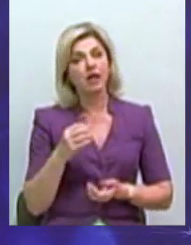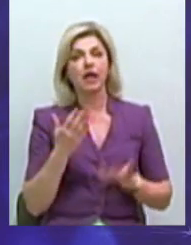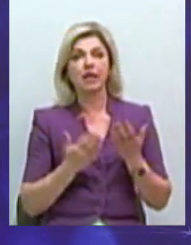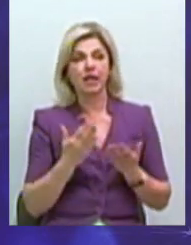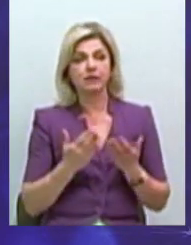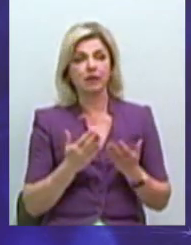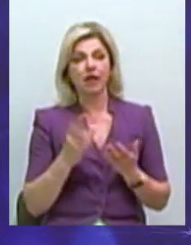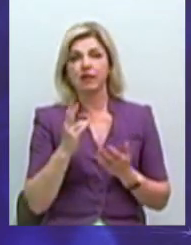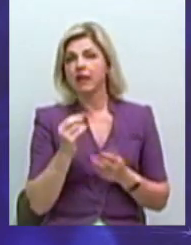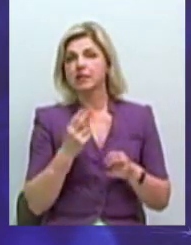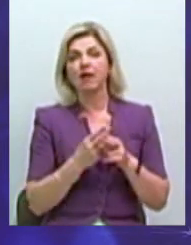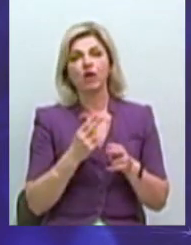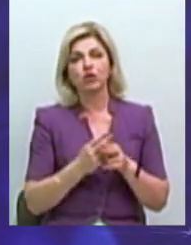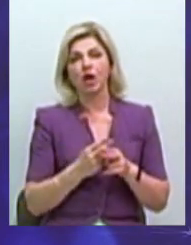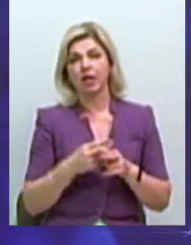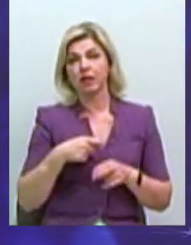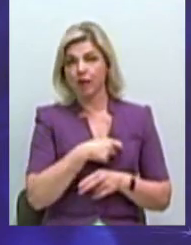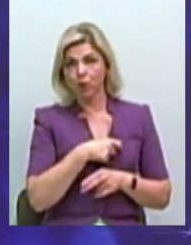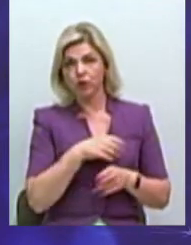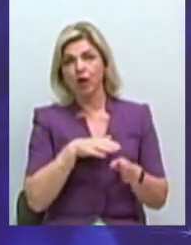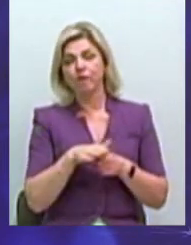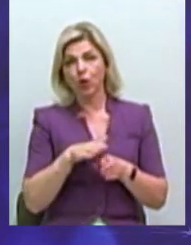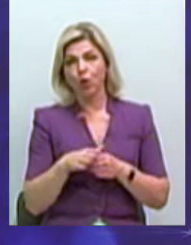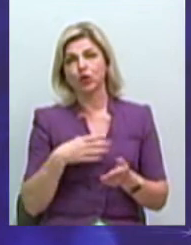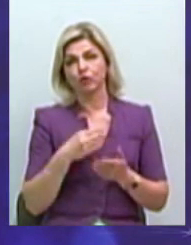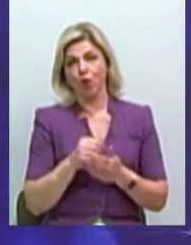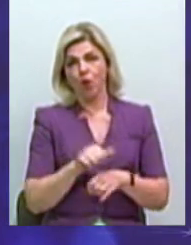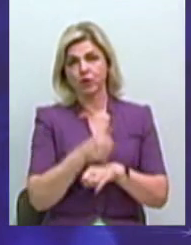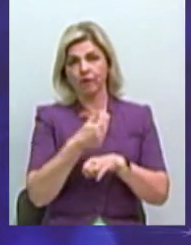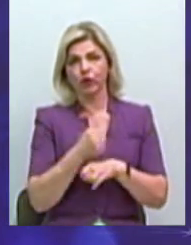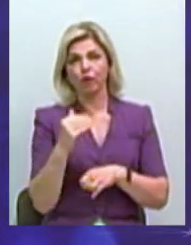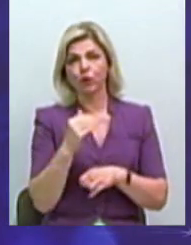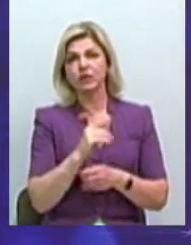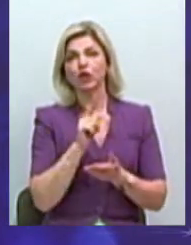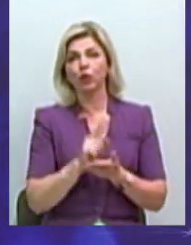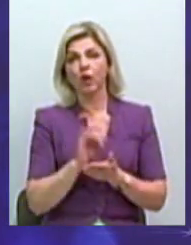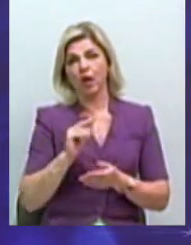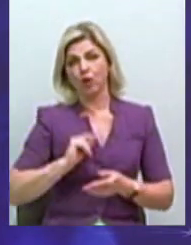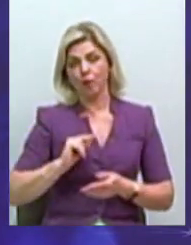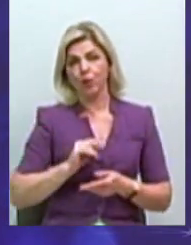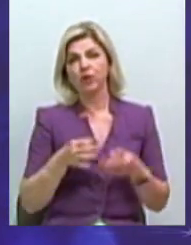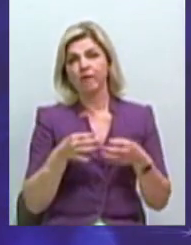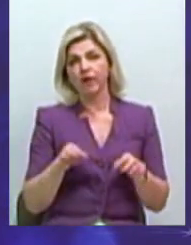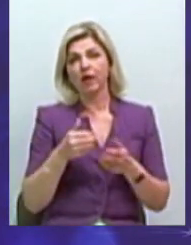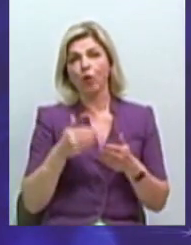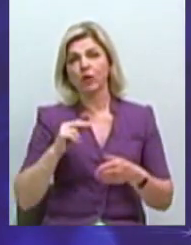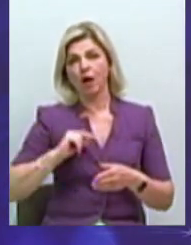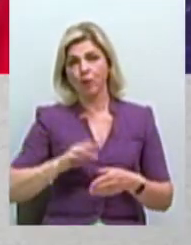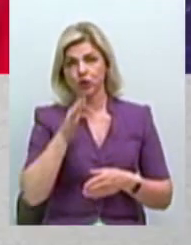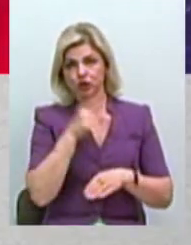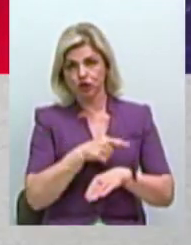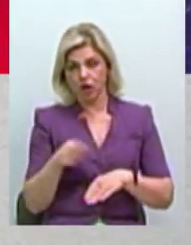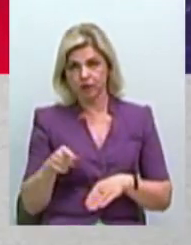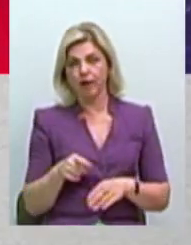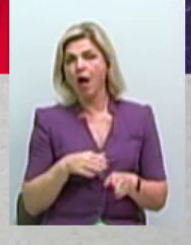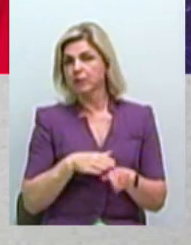звісно ж, не заважає йому виконувати свою основну функцію і свою роботу, тобто увільнений від роботи час. Абсолютно